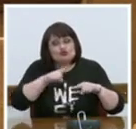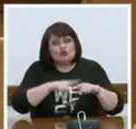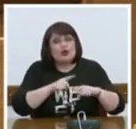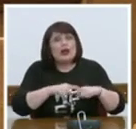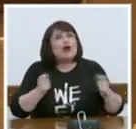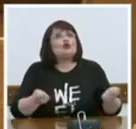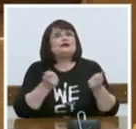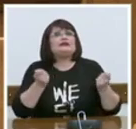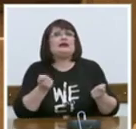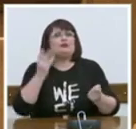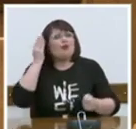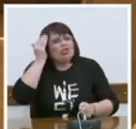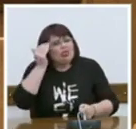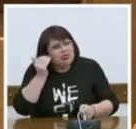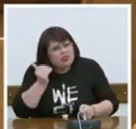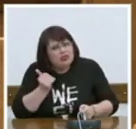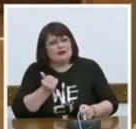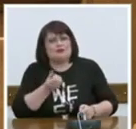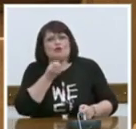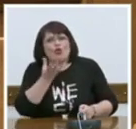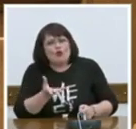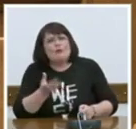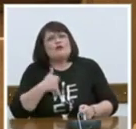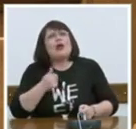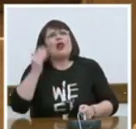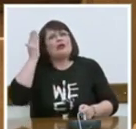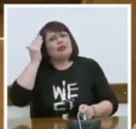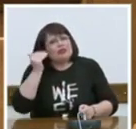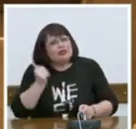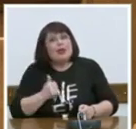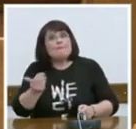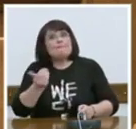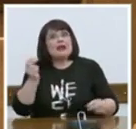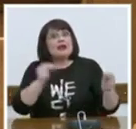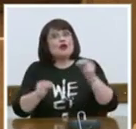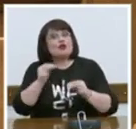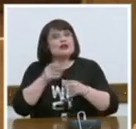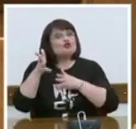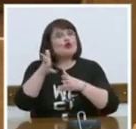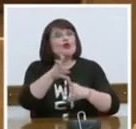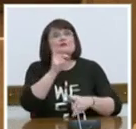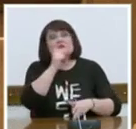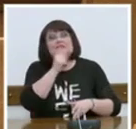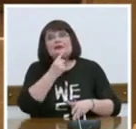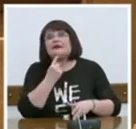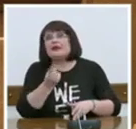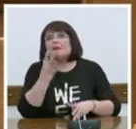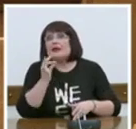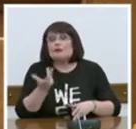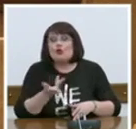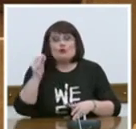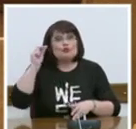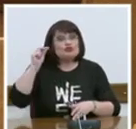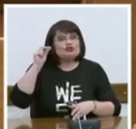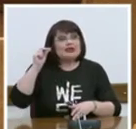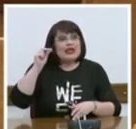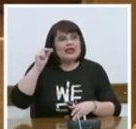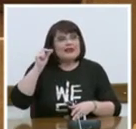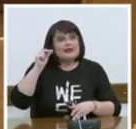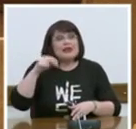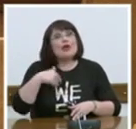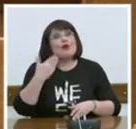ευκολόπιστο και πάντα προδομένο, γιατί είπε προεκλογικώς ψέματα στον ελληνικό λαό όταν υποσχόταν βέτο για την ευρωπαϊκή